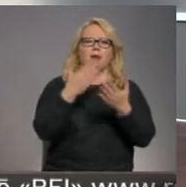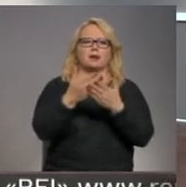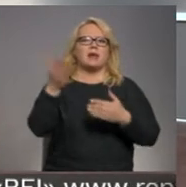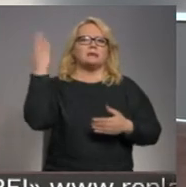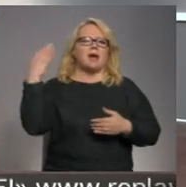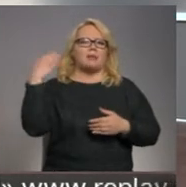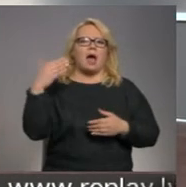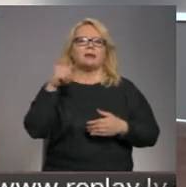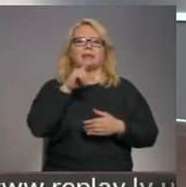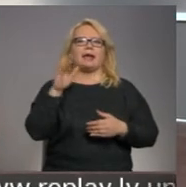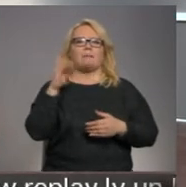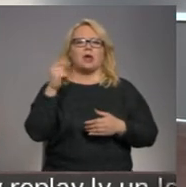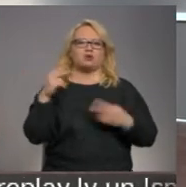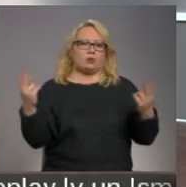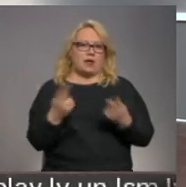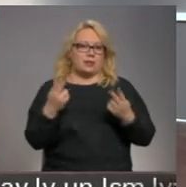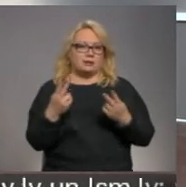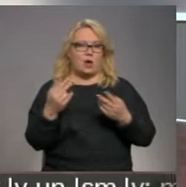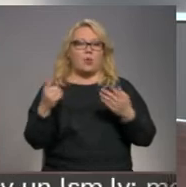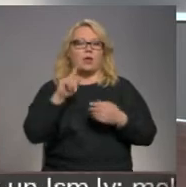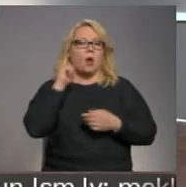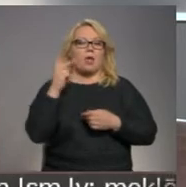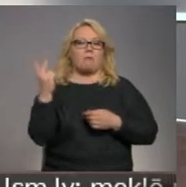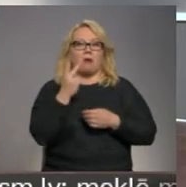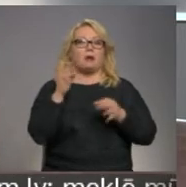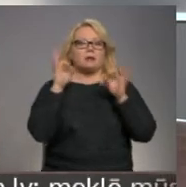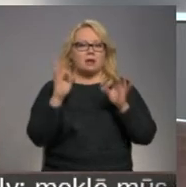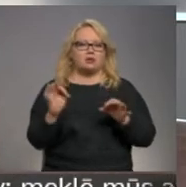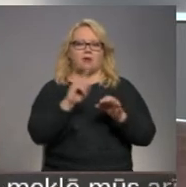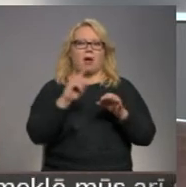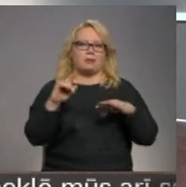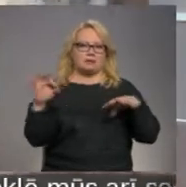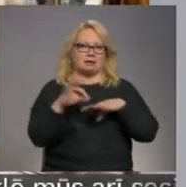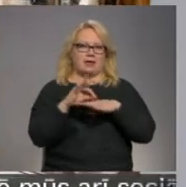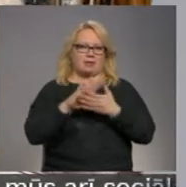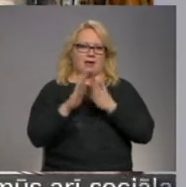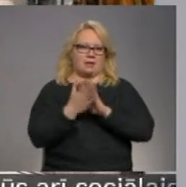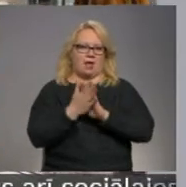lībiešu tradīcijas, jaunais pāris patiešām ir sadarinājies vairāk Tālas televīzija.